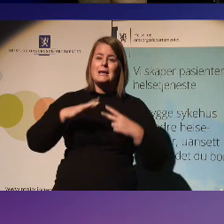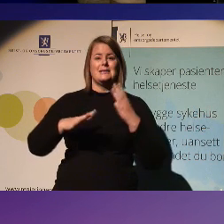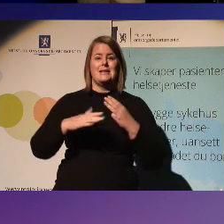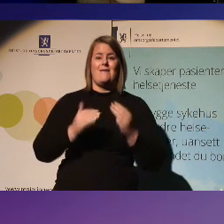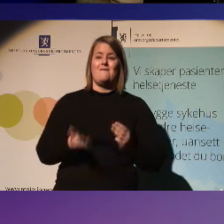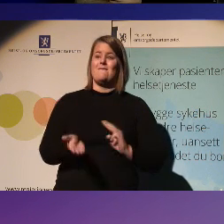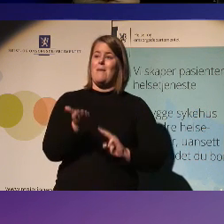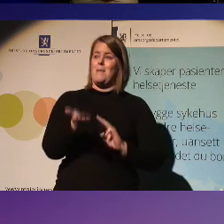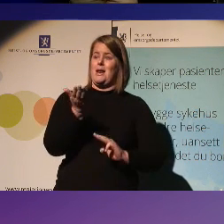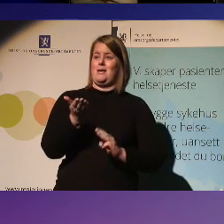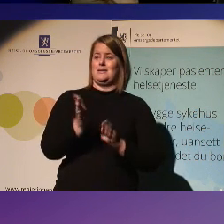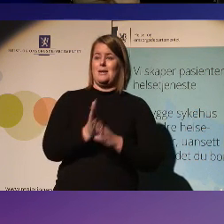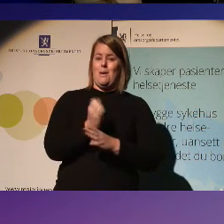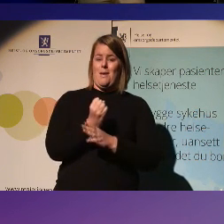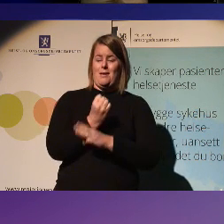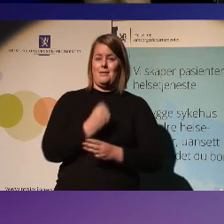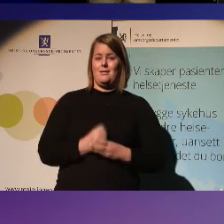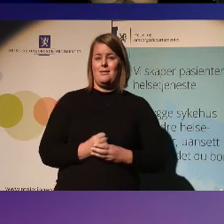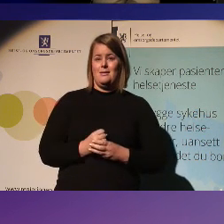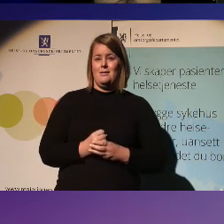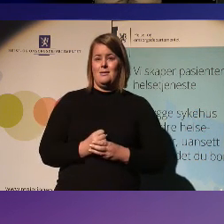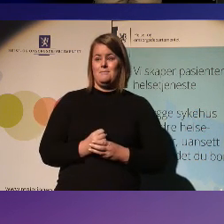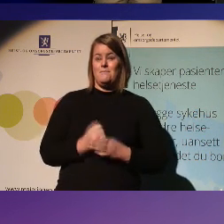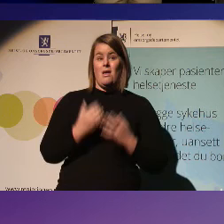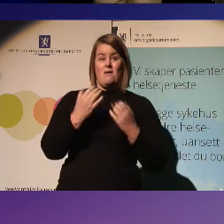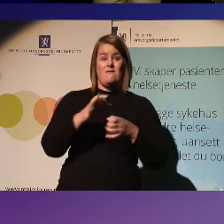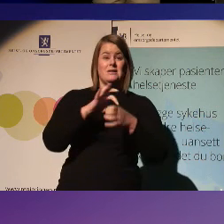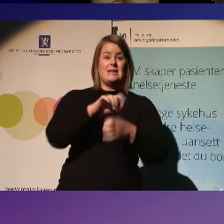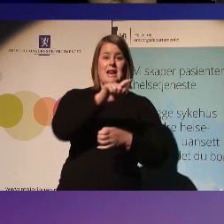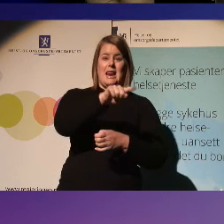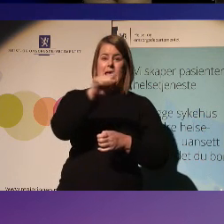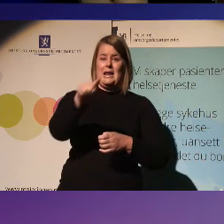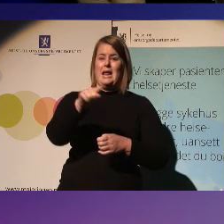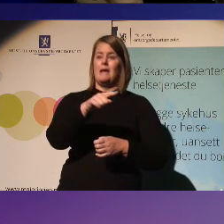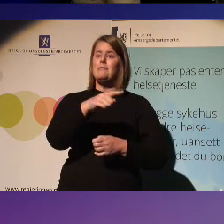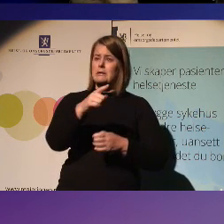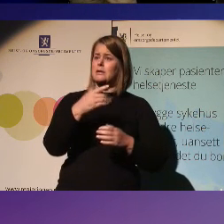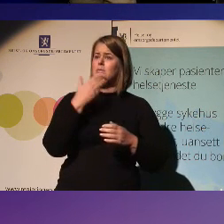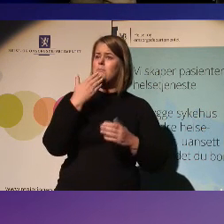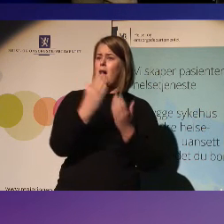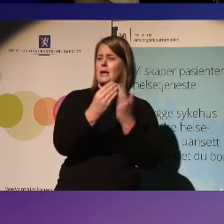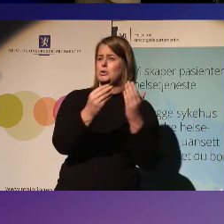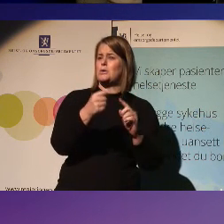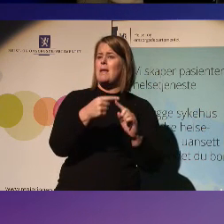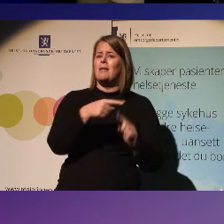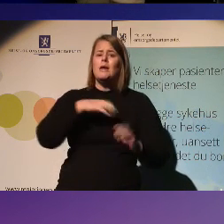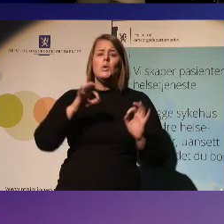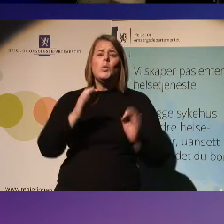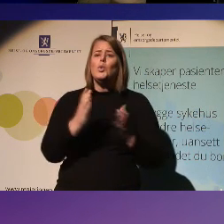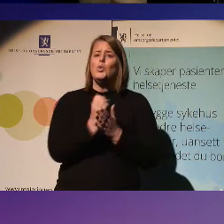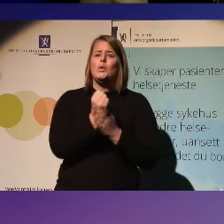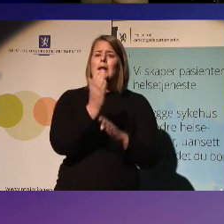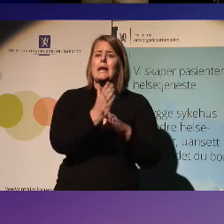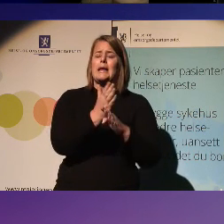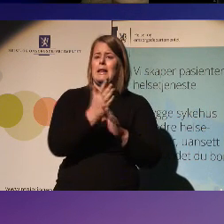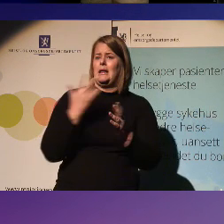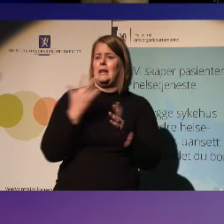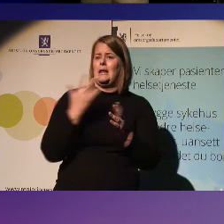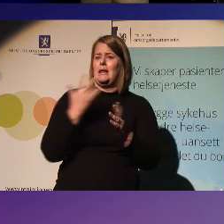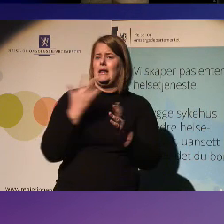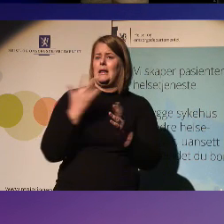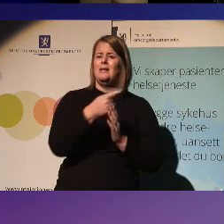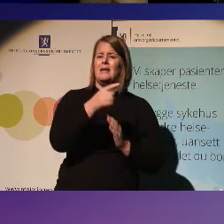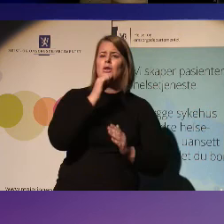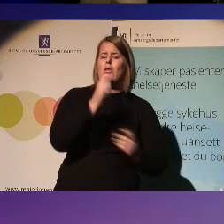samarbeid. Jeg synes at fastlegene en uutnyttet ressurs. Jeg synes de må mye tyngre inn på